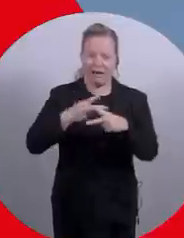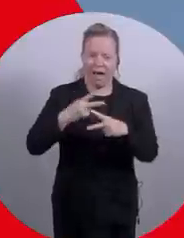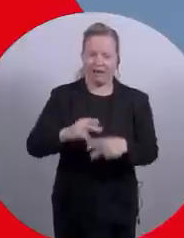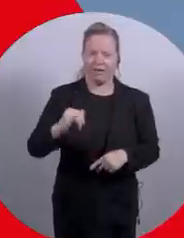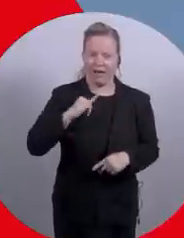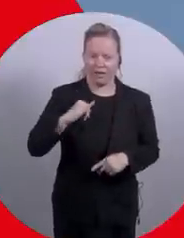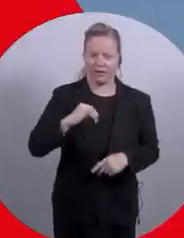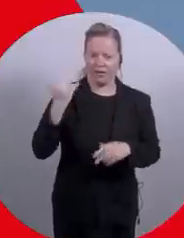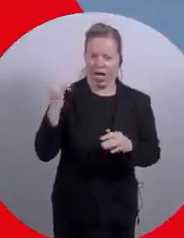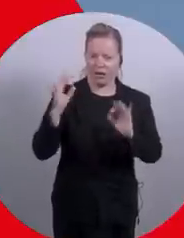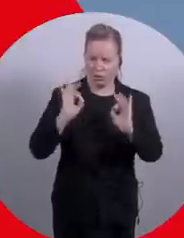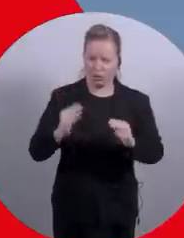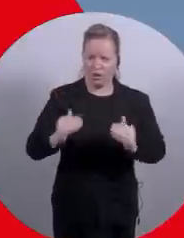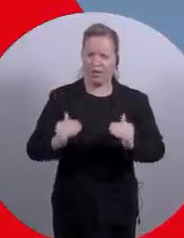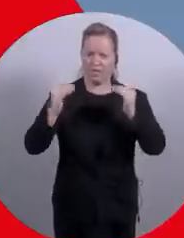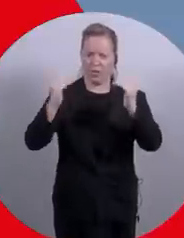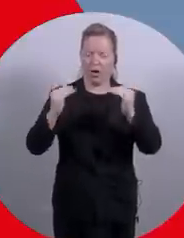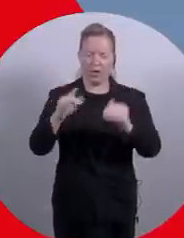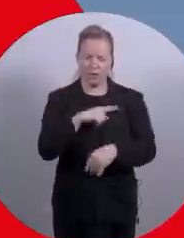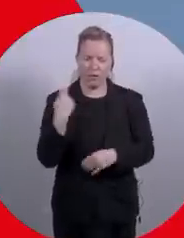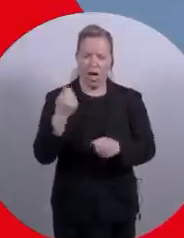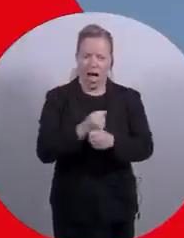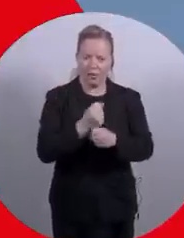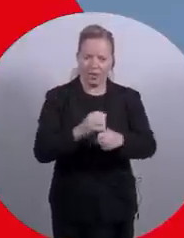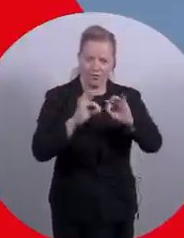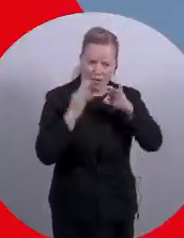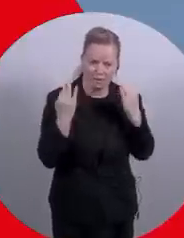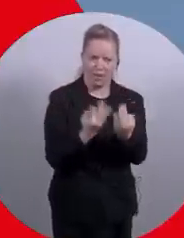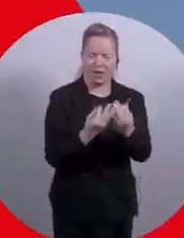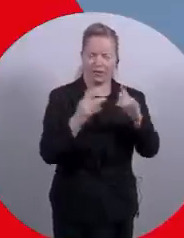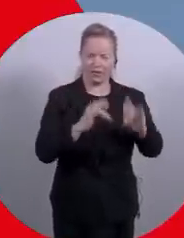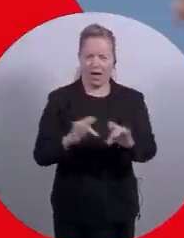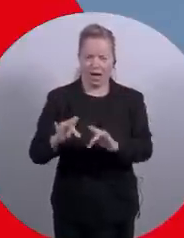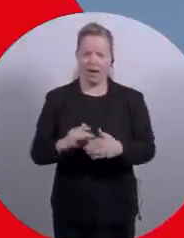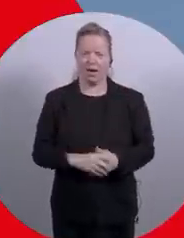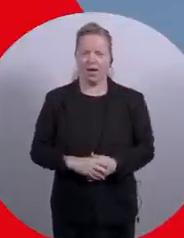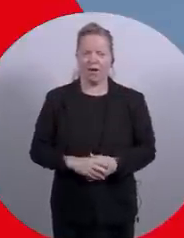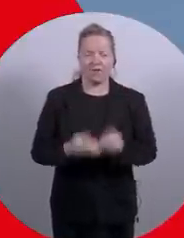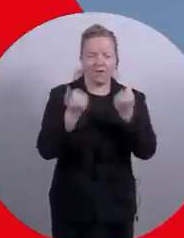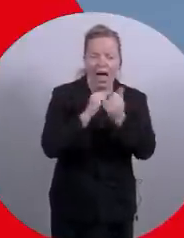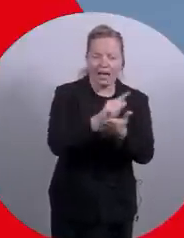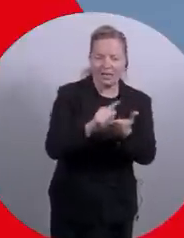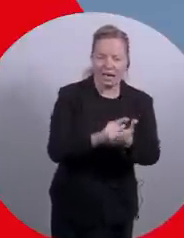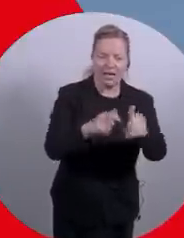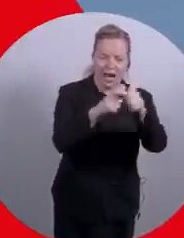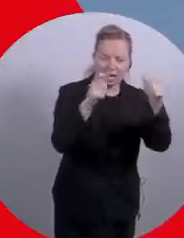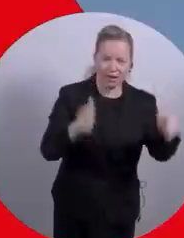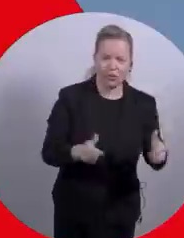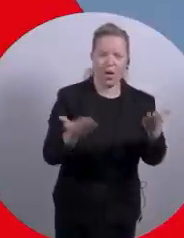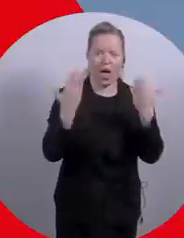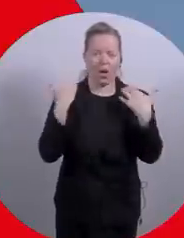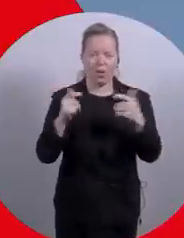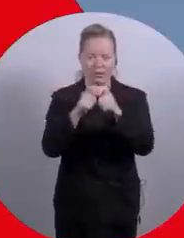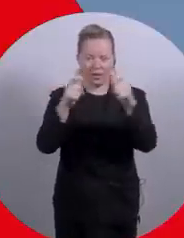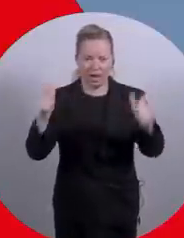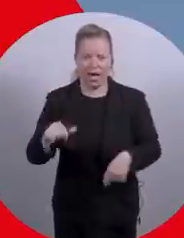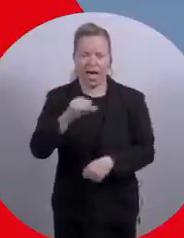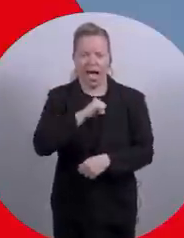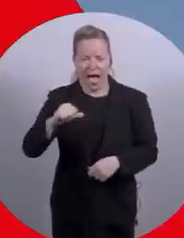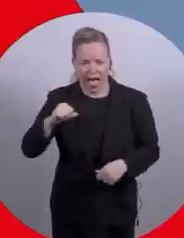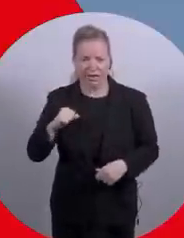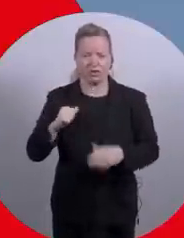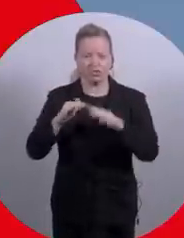Niveau gehabt haben für unsere Arbeiter Vermögen dass man Freizeiteinrichtungen dass man Erholungseinrichtungen der sogar eigenes Schwimmbad für uns